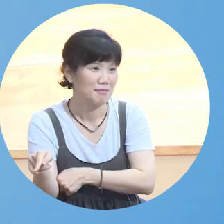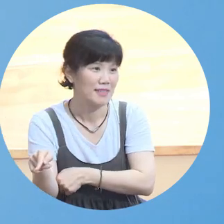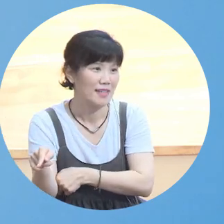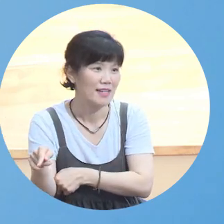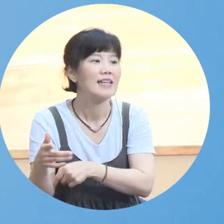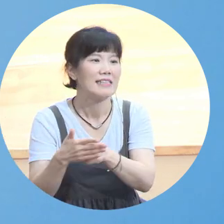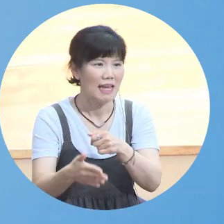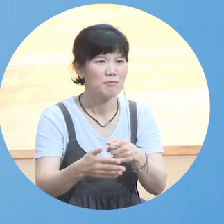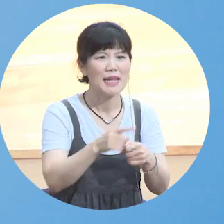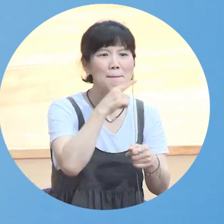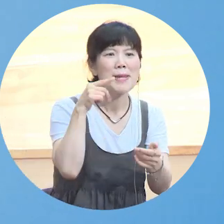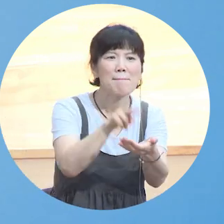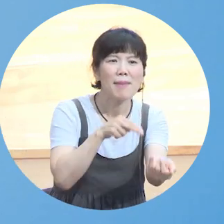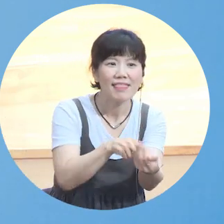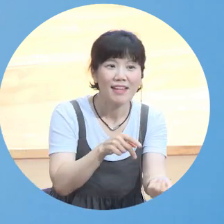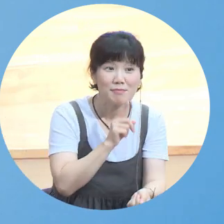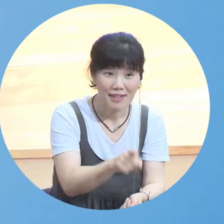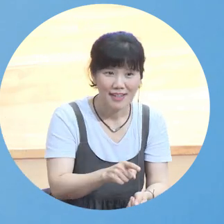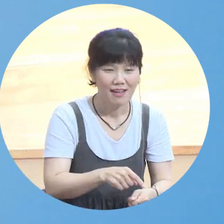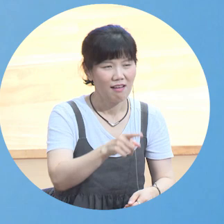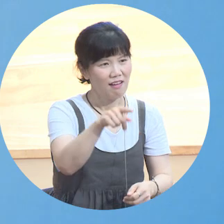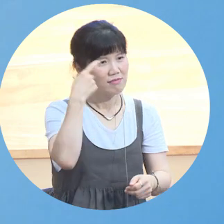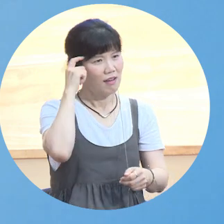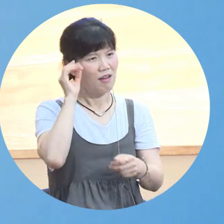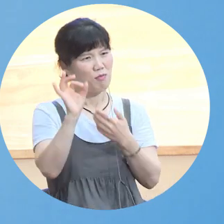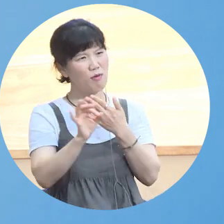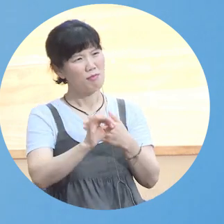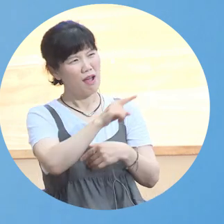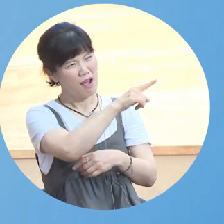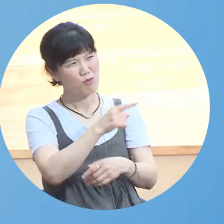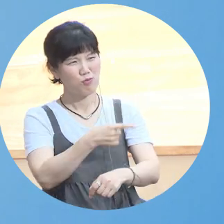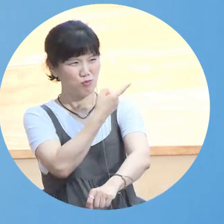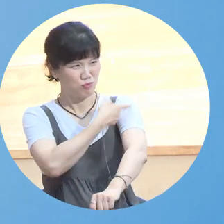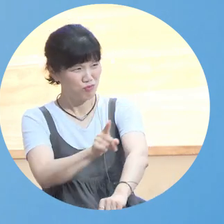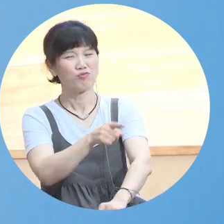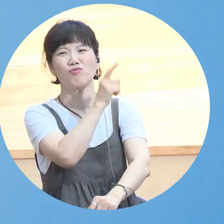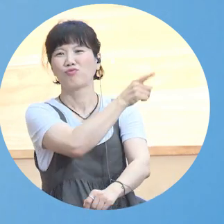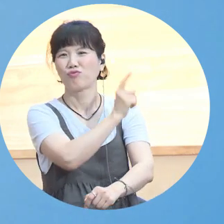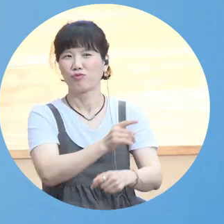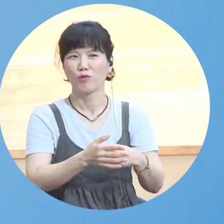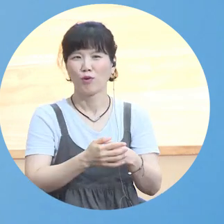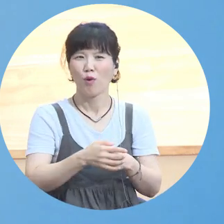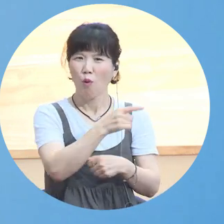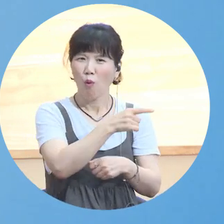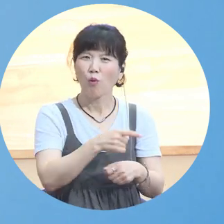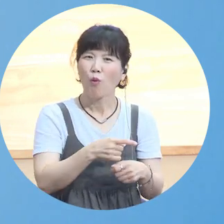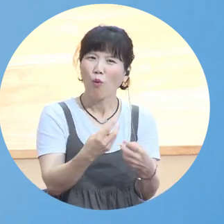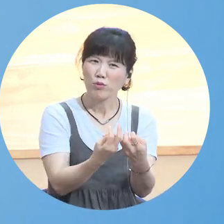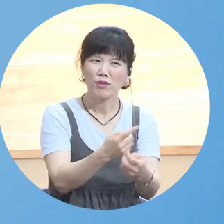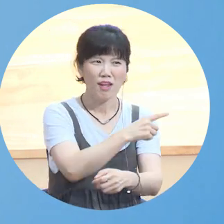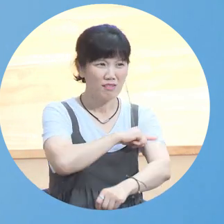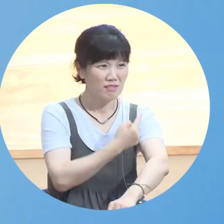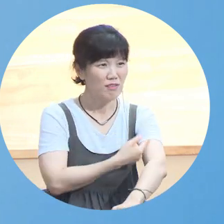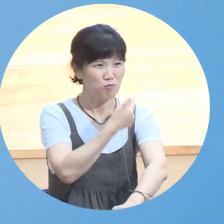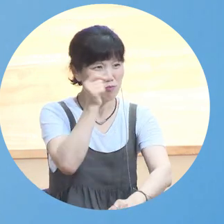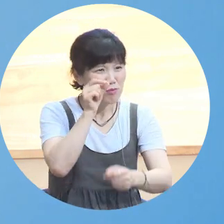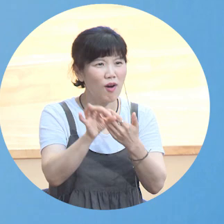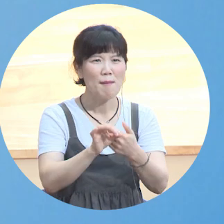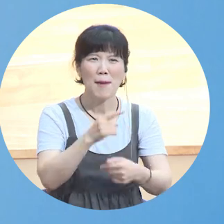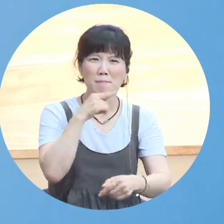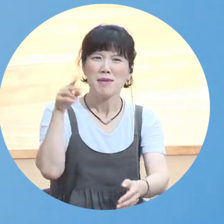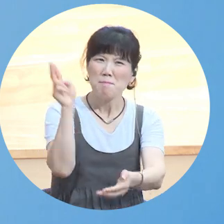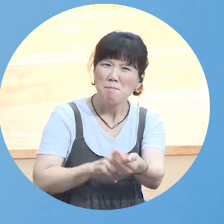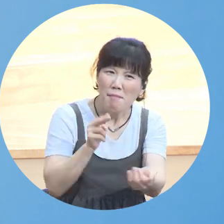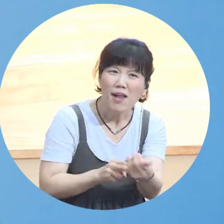하니까 여러분 이런게 생각해야 진짜 무능함과 보다 어떻게 그렇게 능력이 얼마나 없었으면 피를 팔아서 그러냐 그럴 수